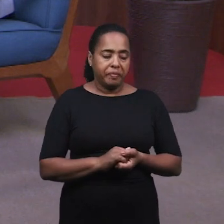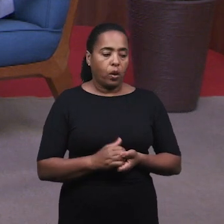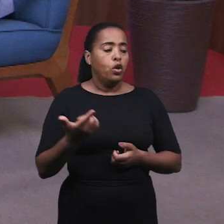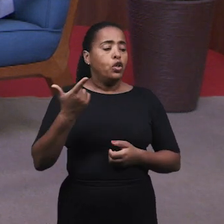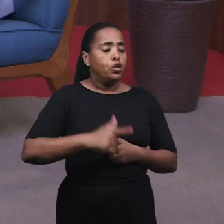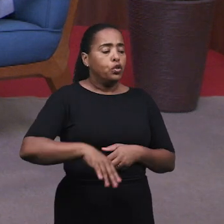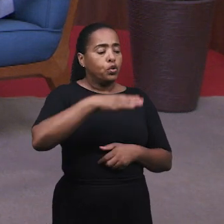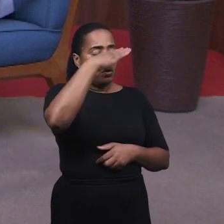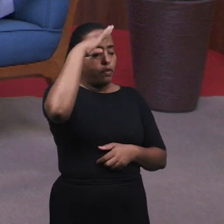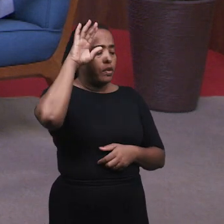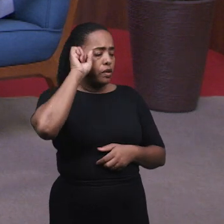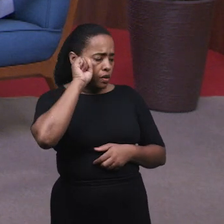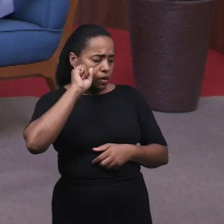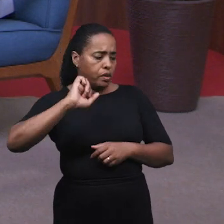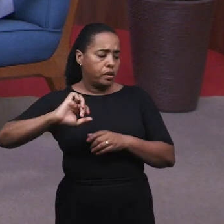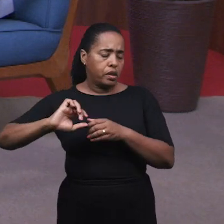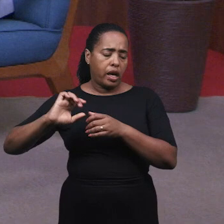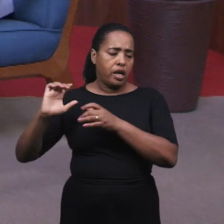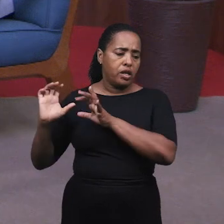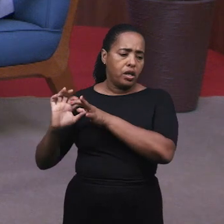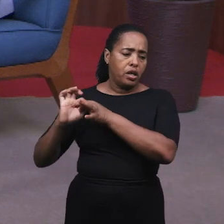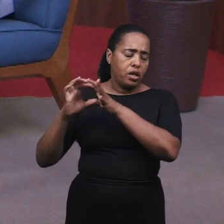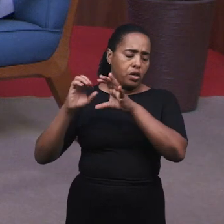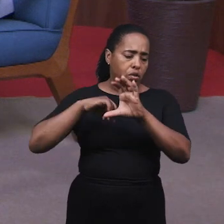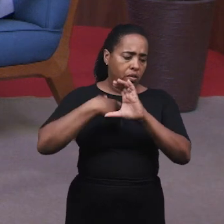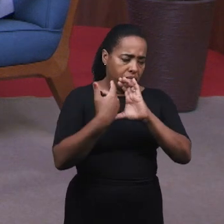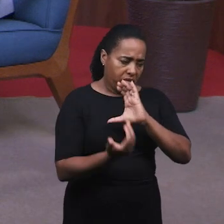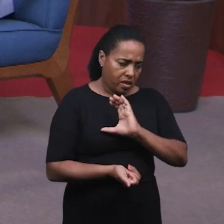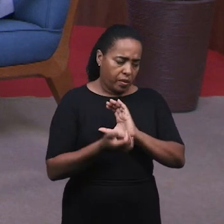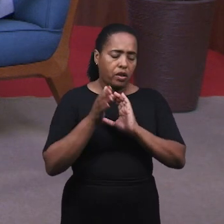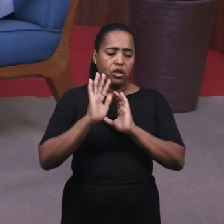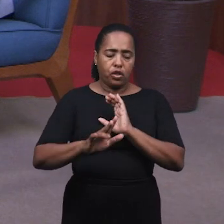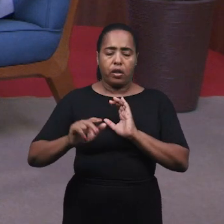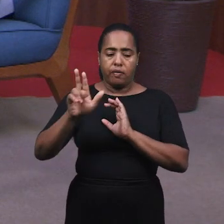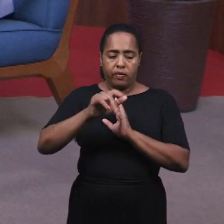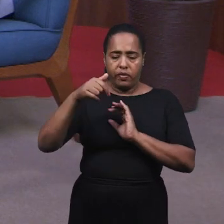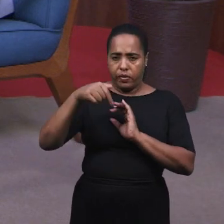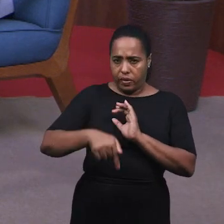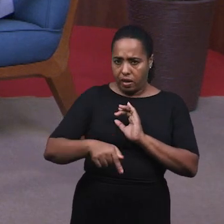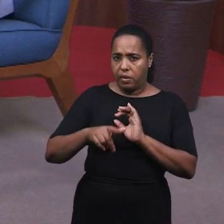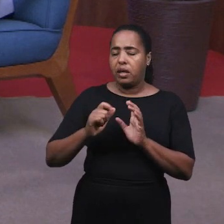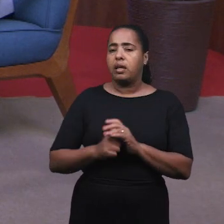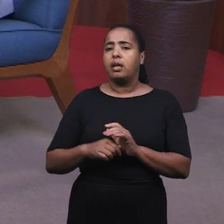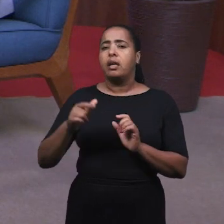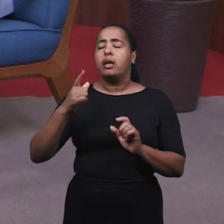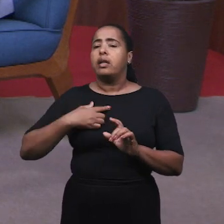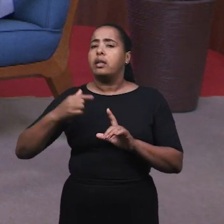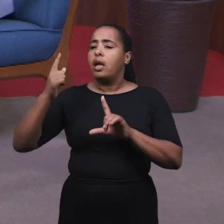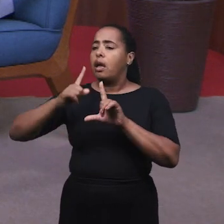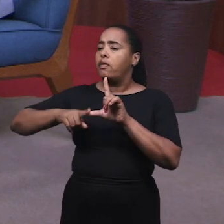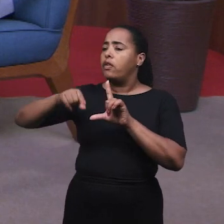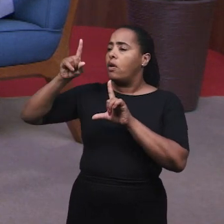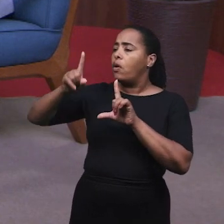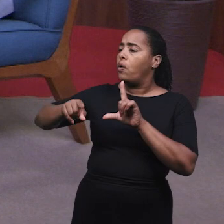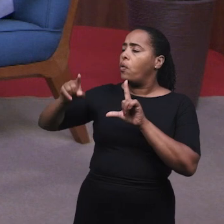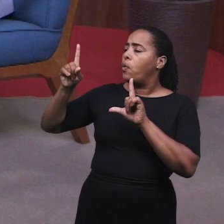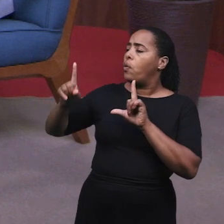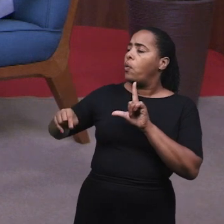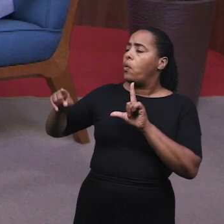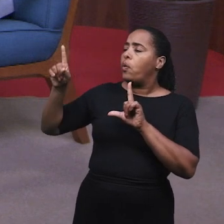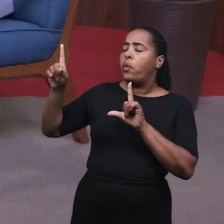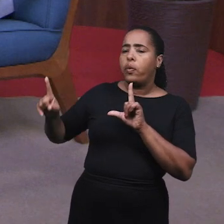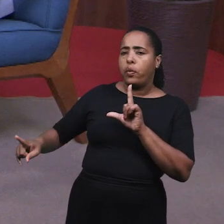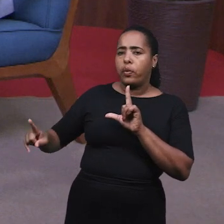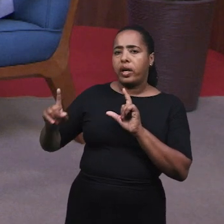aspect que nous avons déjà abordé ici quelques fois. Nous utilisons des langues afriques pour cela, qui est très didactique sur le